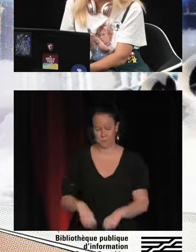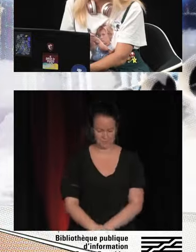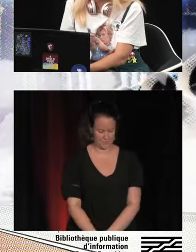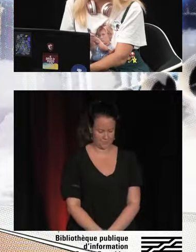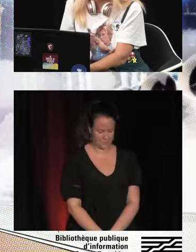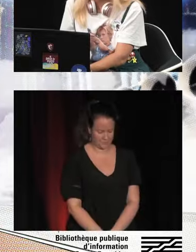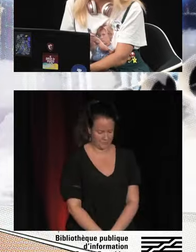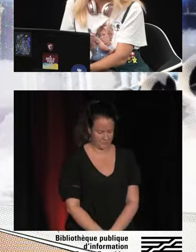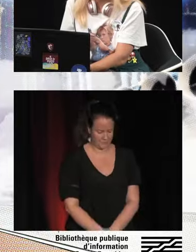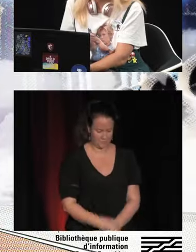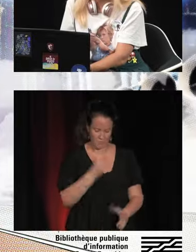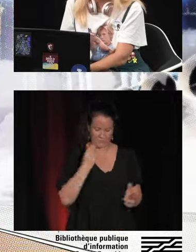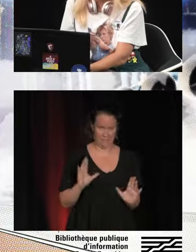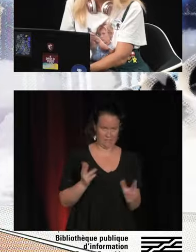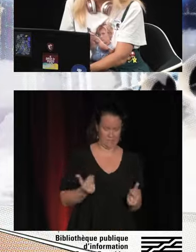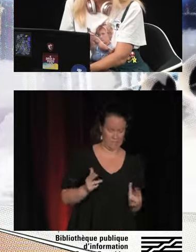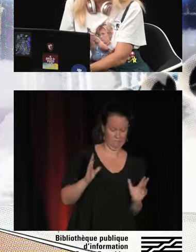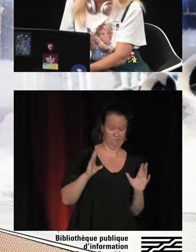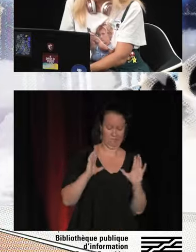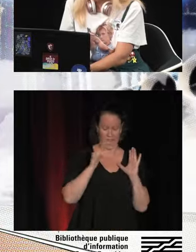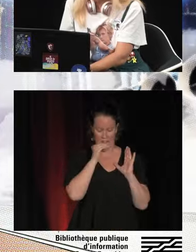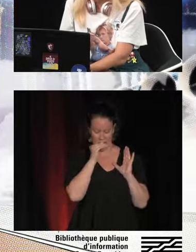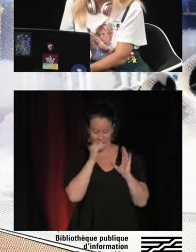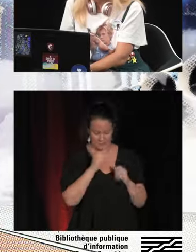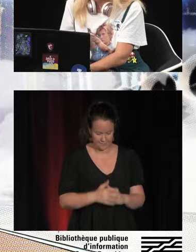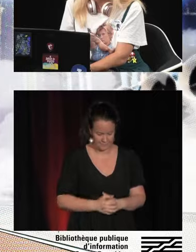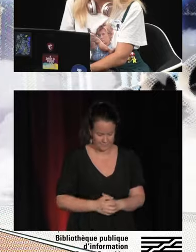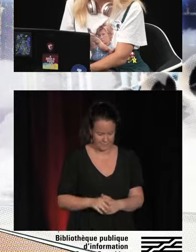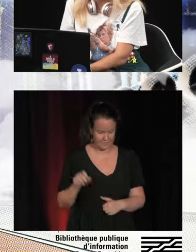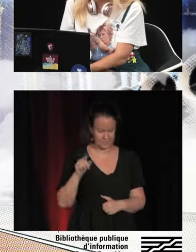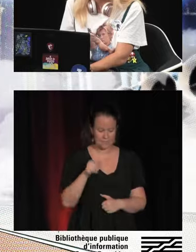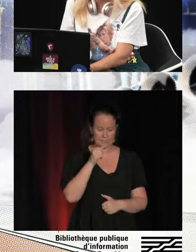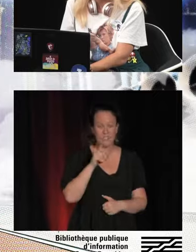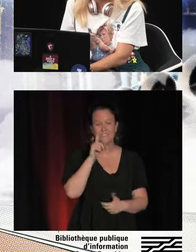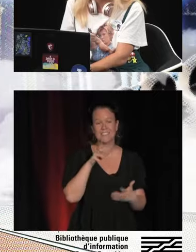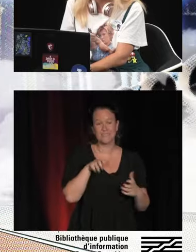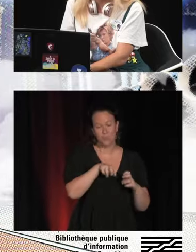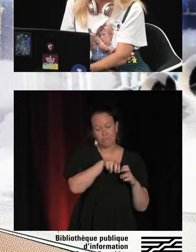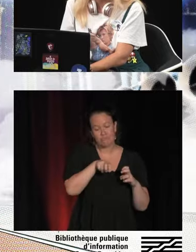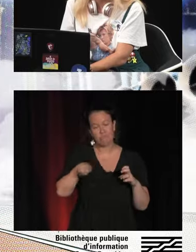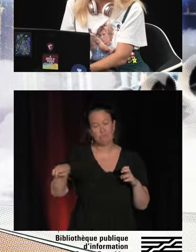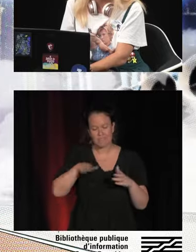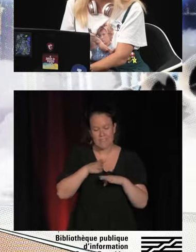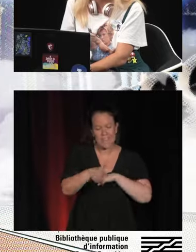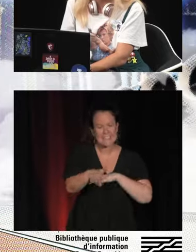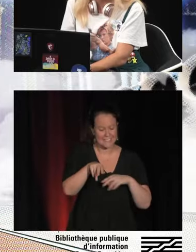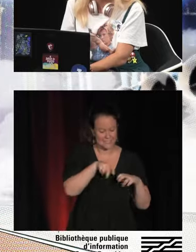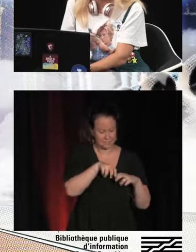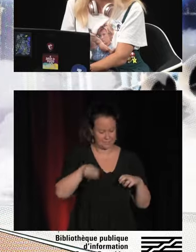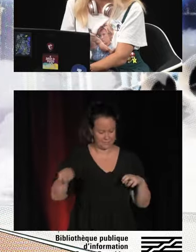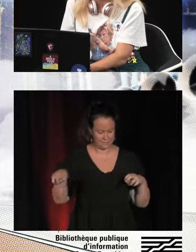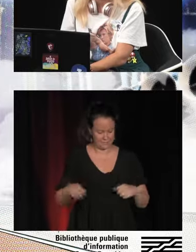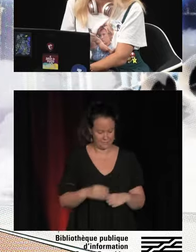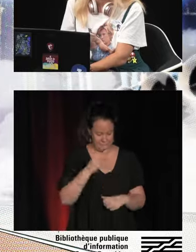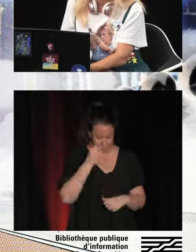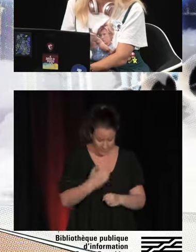Faut jamais dire ça. Donc cette petite fille a besoin qu'on l'aide à traverser. Est-ce que j'ai bien mis la caisse ?